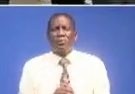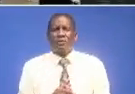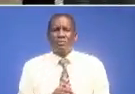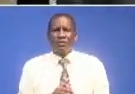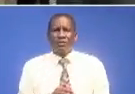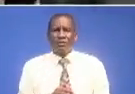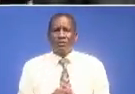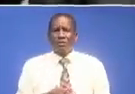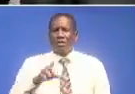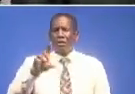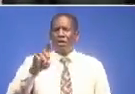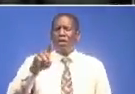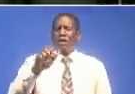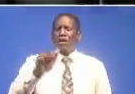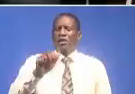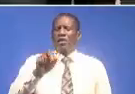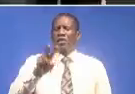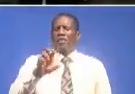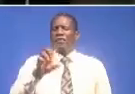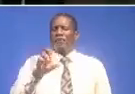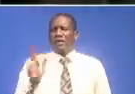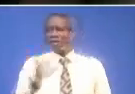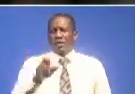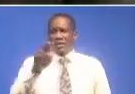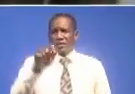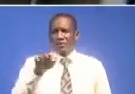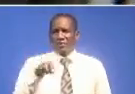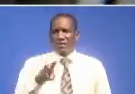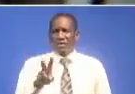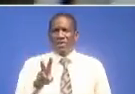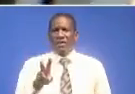ijayo. David Mudhoka,